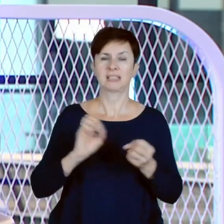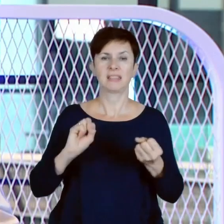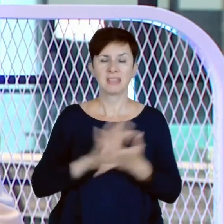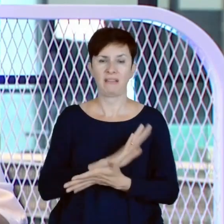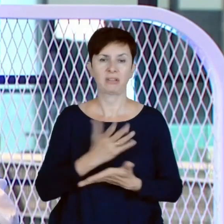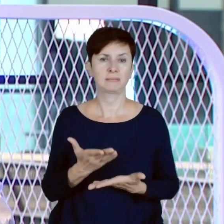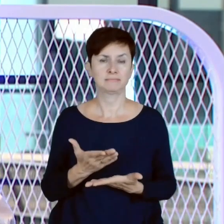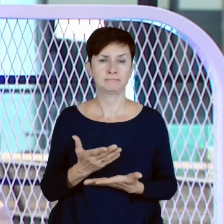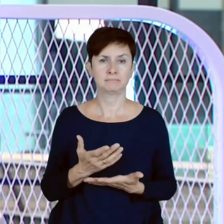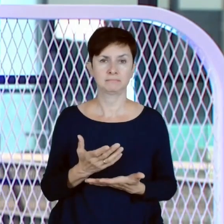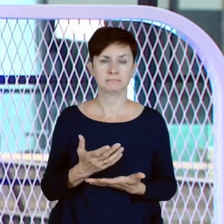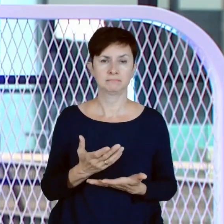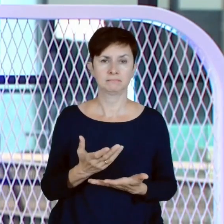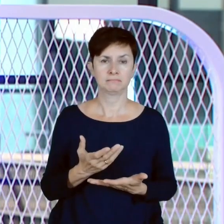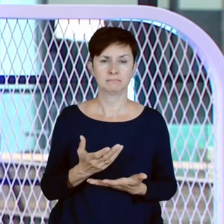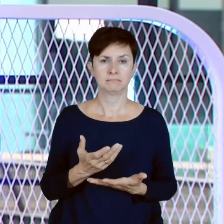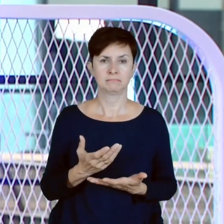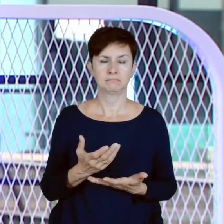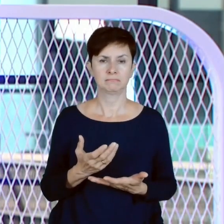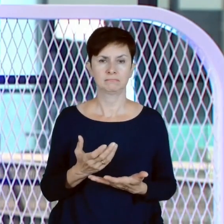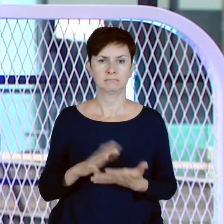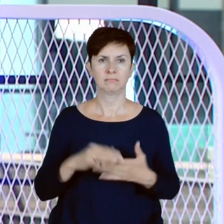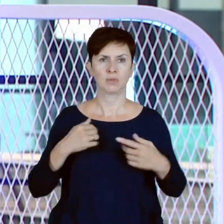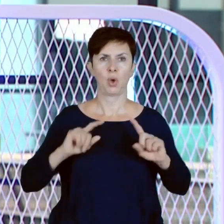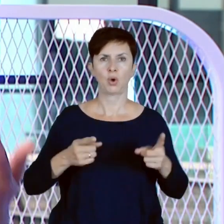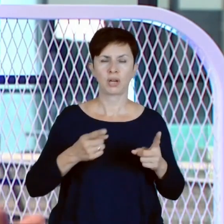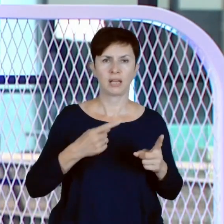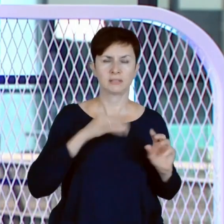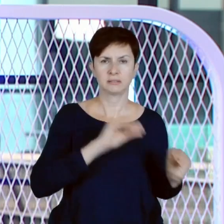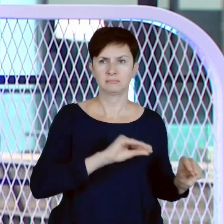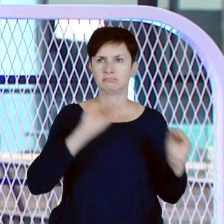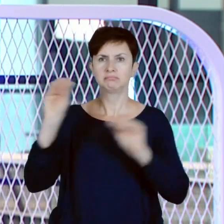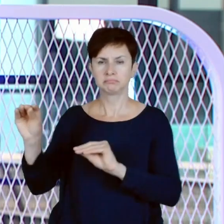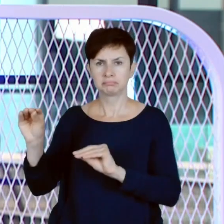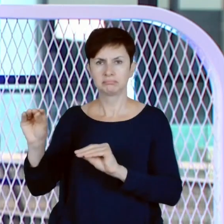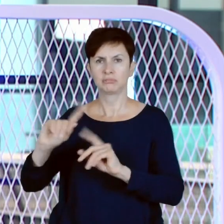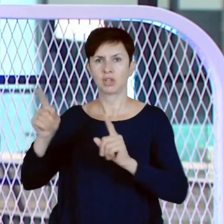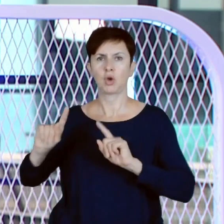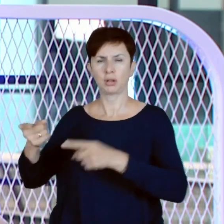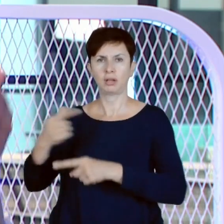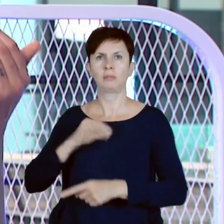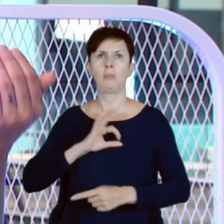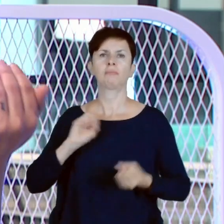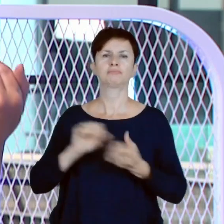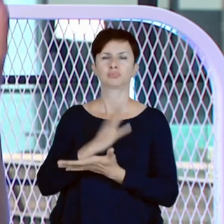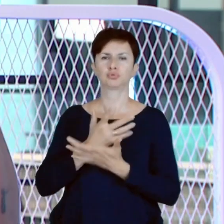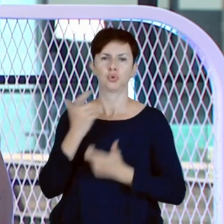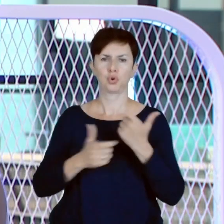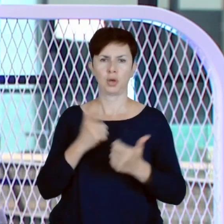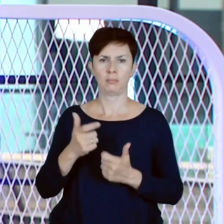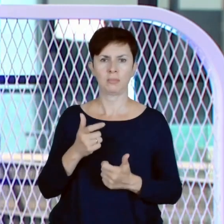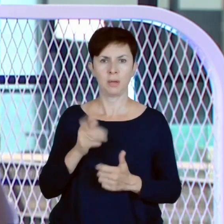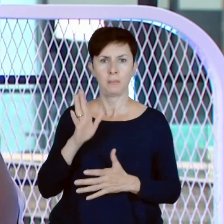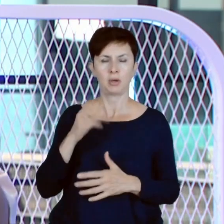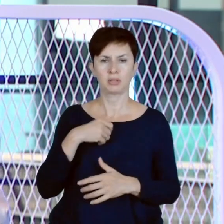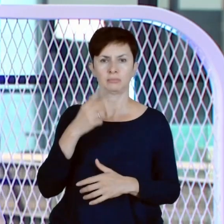to, że ludzie na przykład z organizacji do organizacji przechodzą z pewnego rodzaju nawykami, jak bardzo ważny jest taki onboarding, żeby zobaczyć, co mamy ze